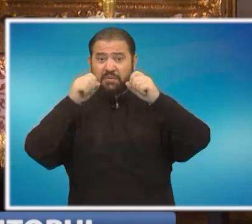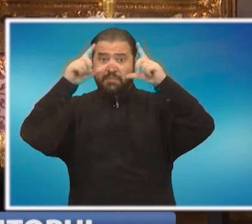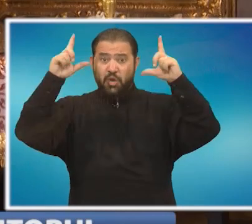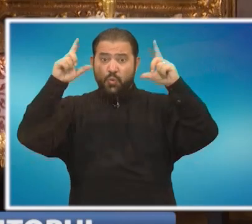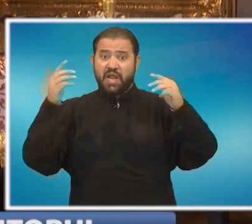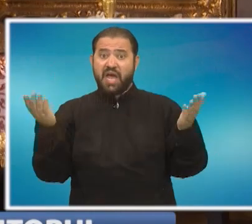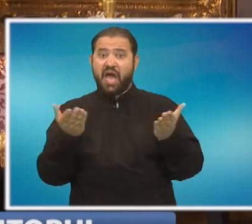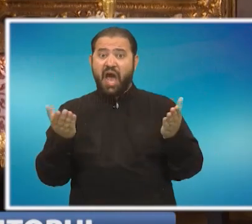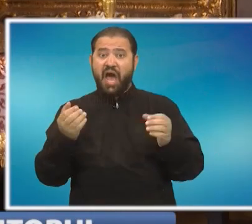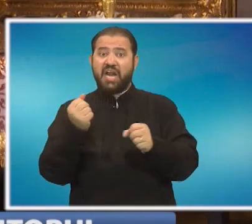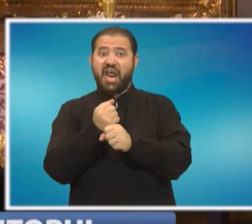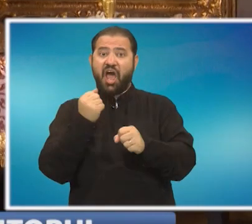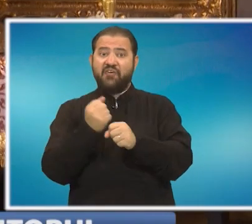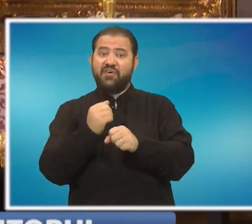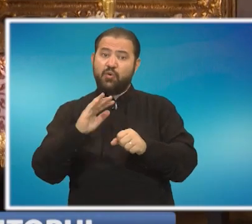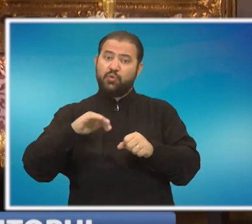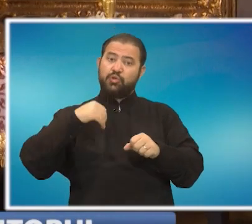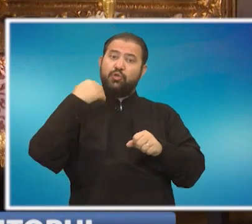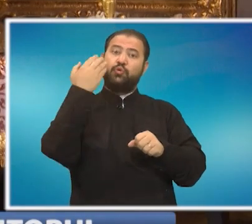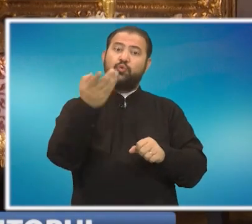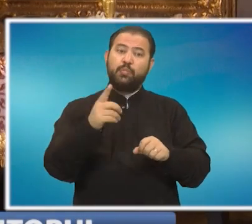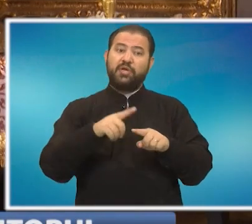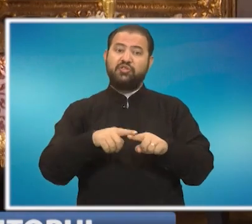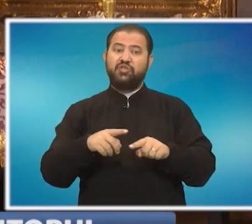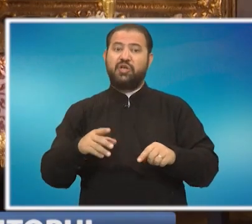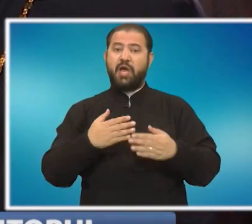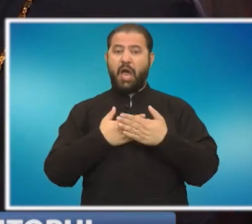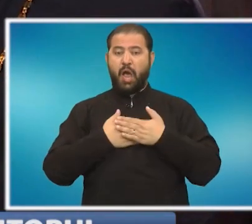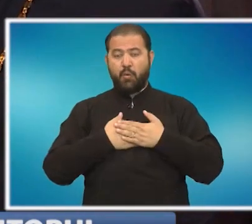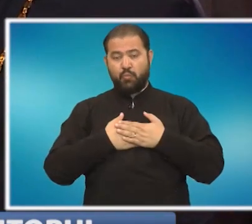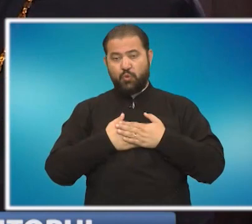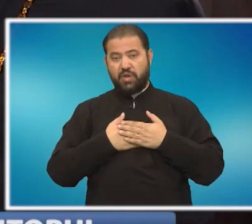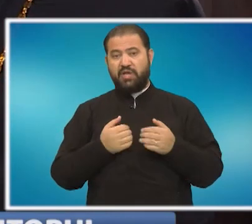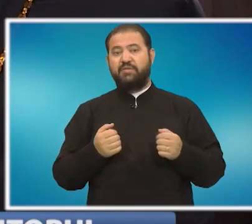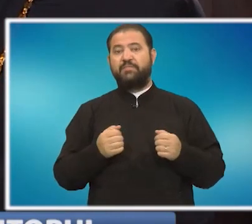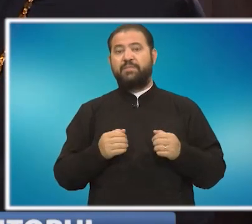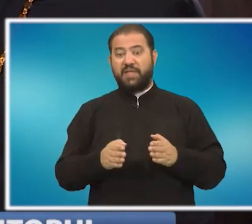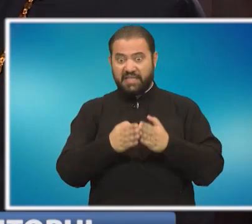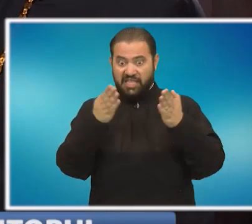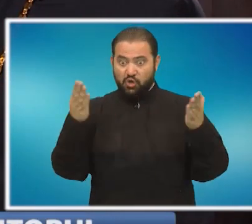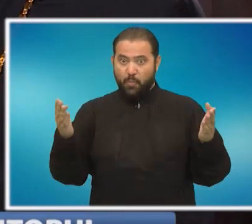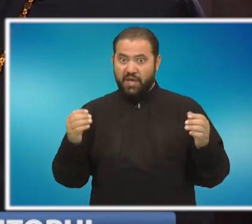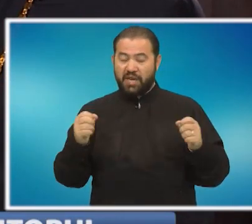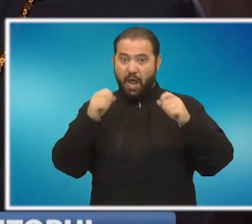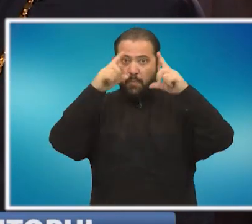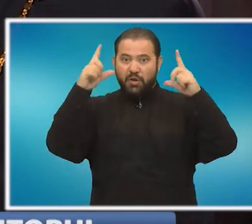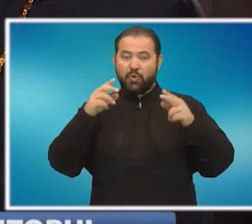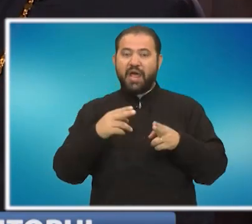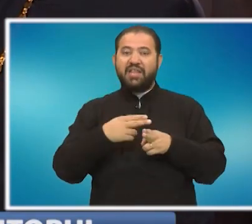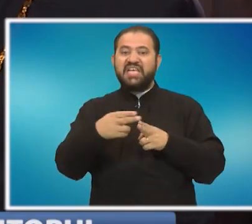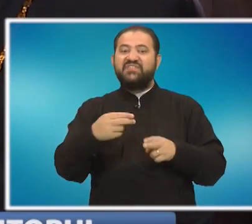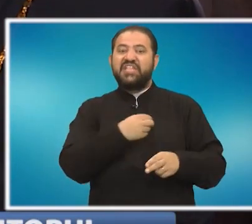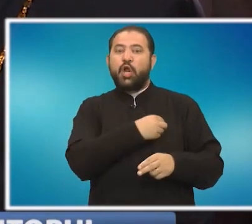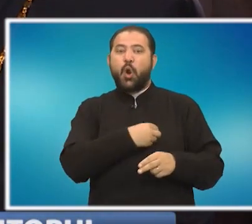pe care le-a făcut după trecerea sa la cele veșnice, atât descoperirea minunată a sfintelor sale